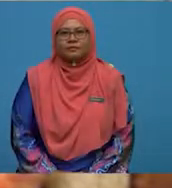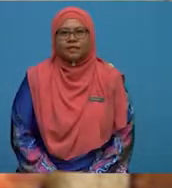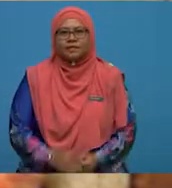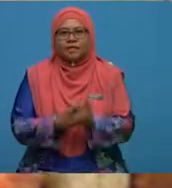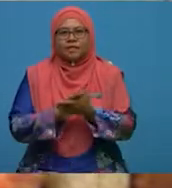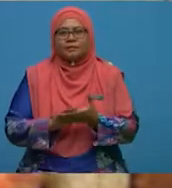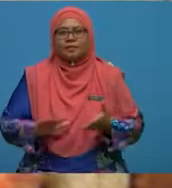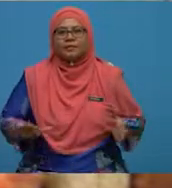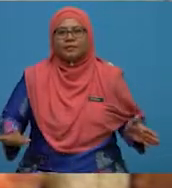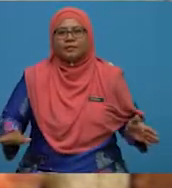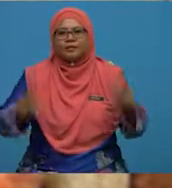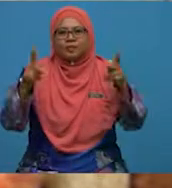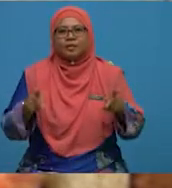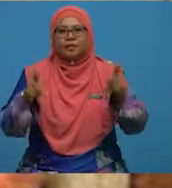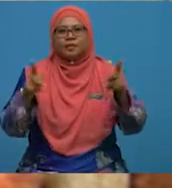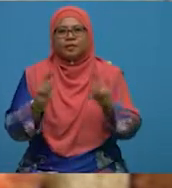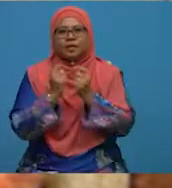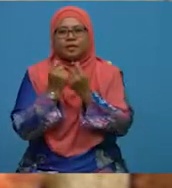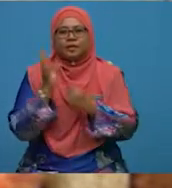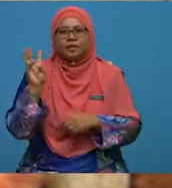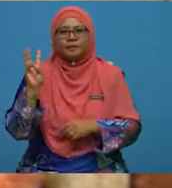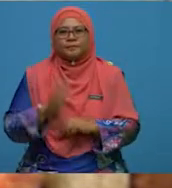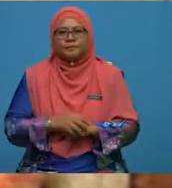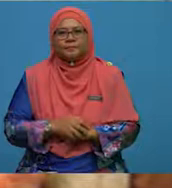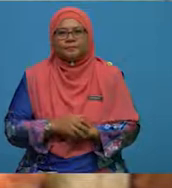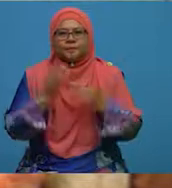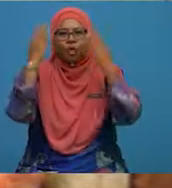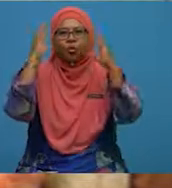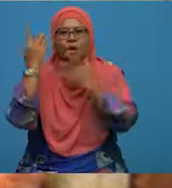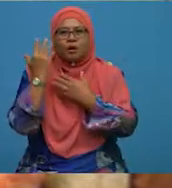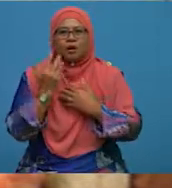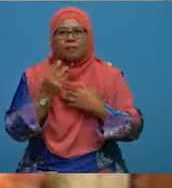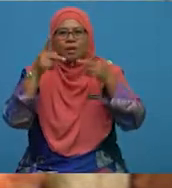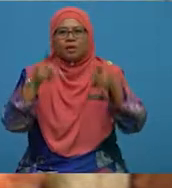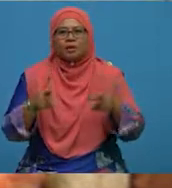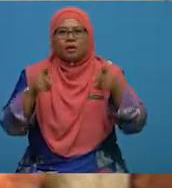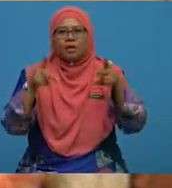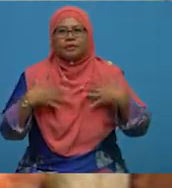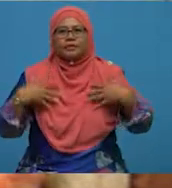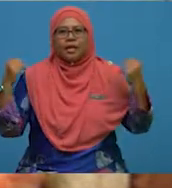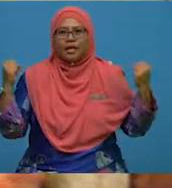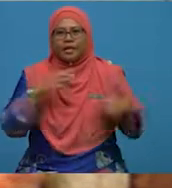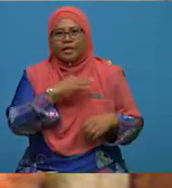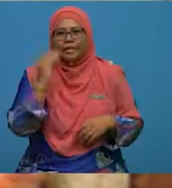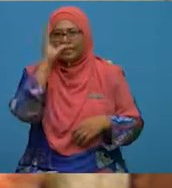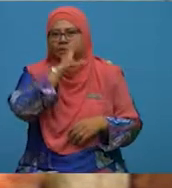Selamat sejahtera pelajar-pelajar di kata 6. Cikgu harap pelajar-pelajar sihat dan